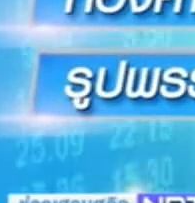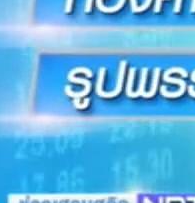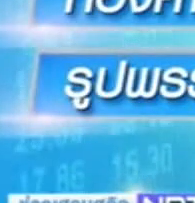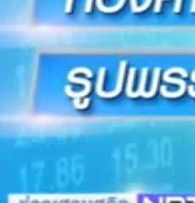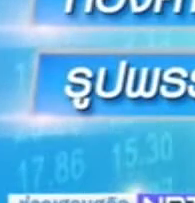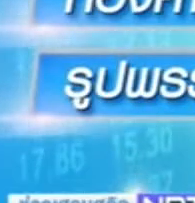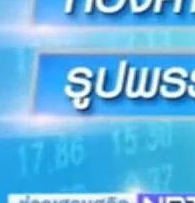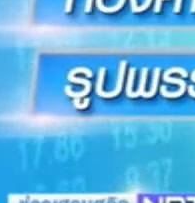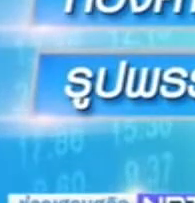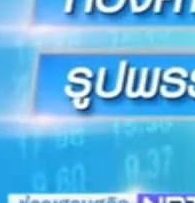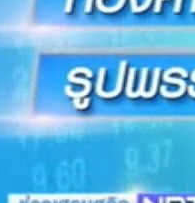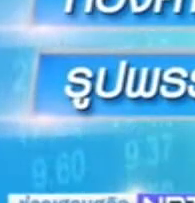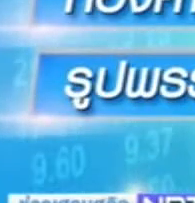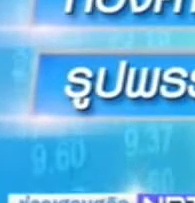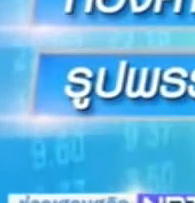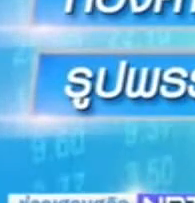50บาทค่ะ add a